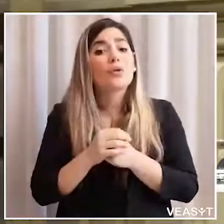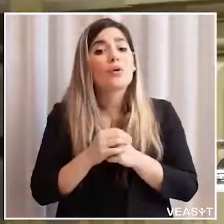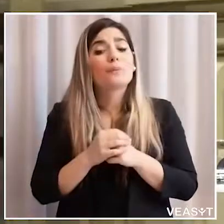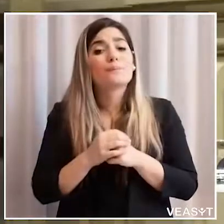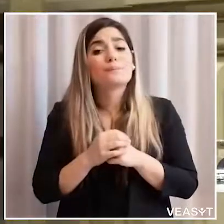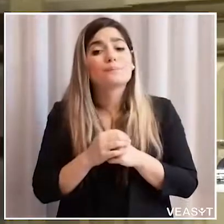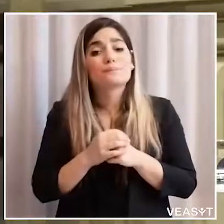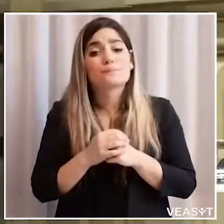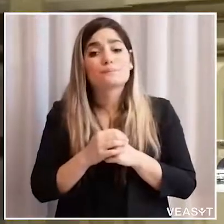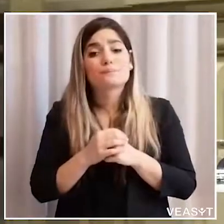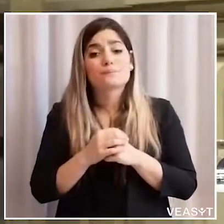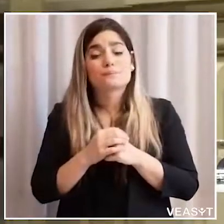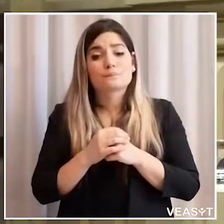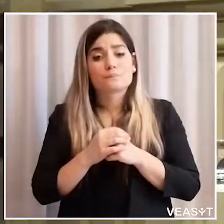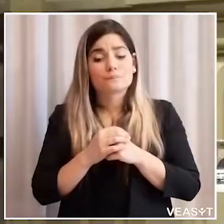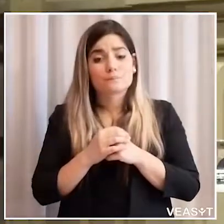personale di segreteria